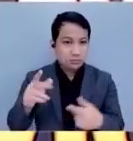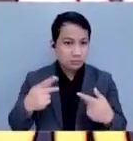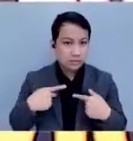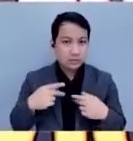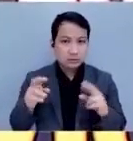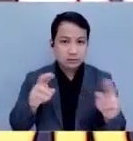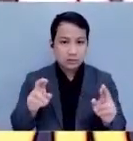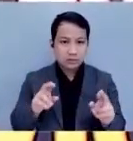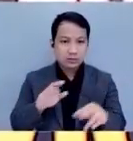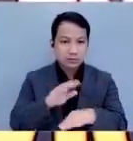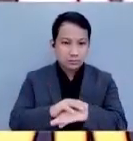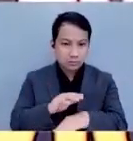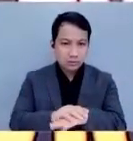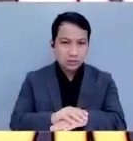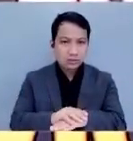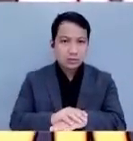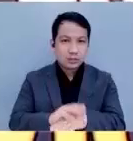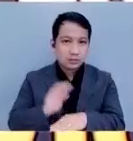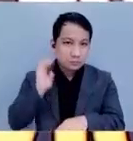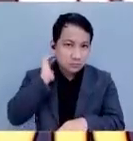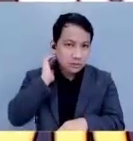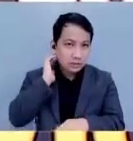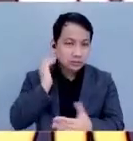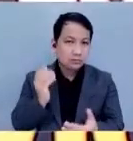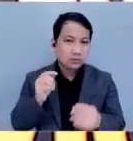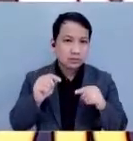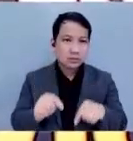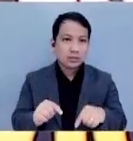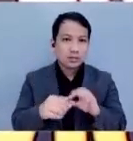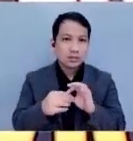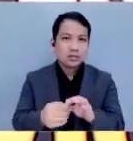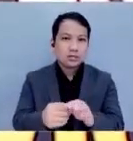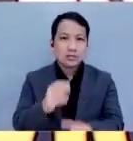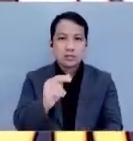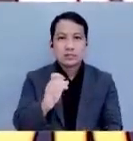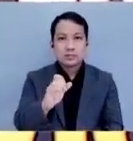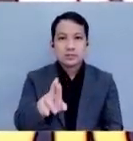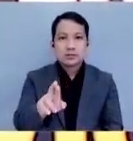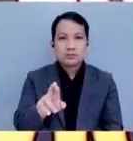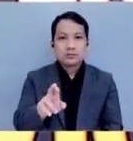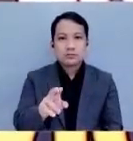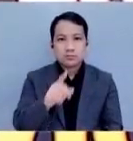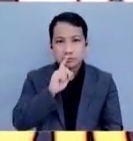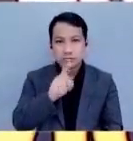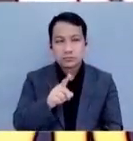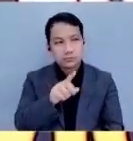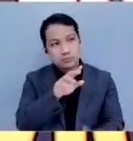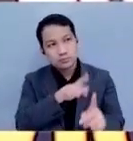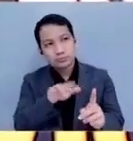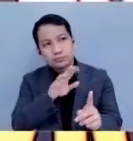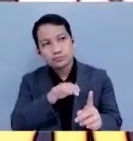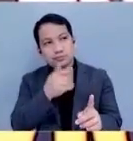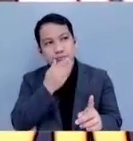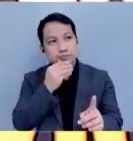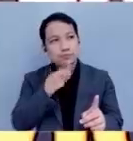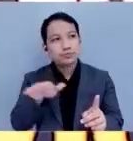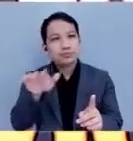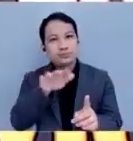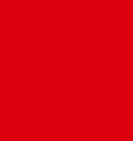naka-heightened alert sa Mindanao. Dito naman po sa NCR, talagang nagmamasid po kami at sa lahat ng urban areas.